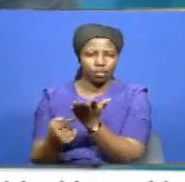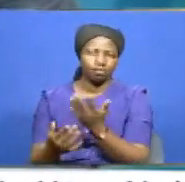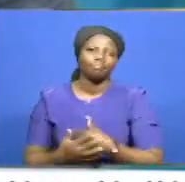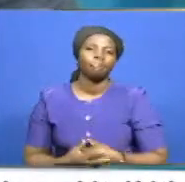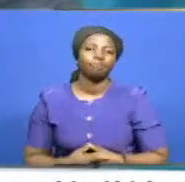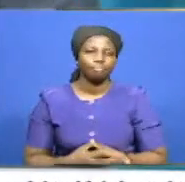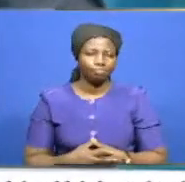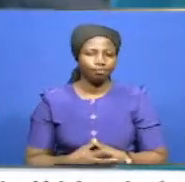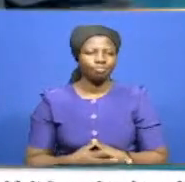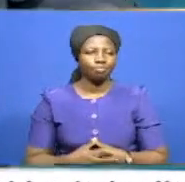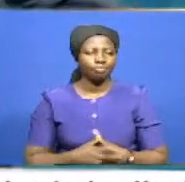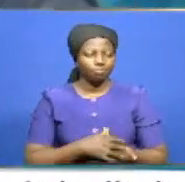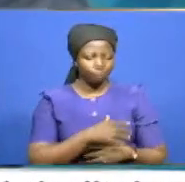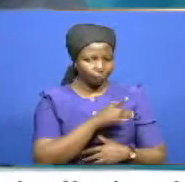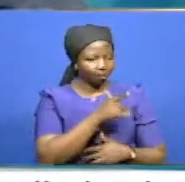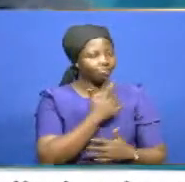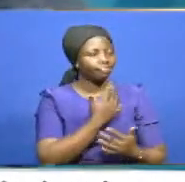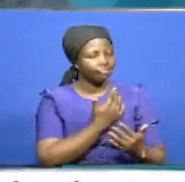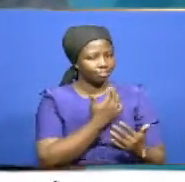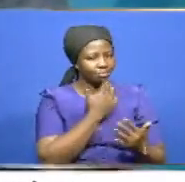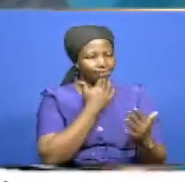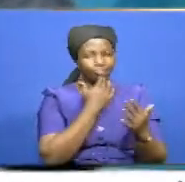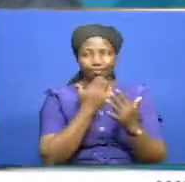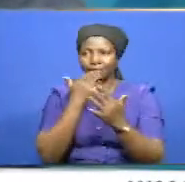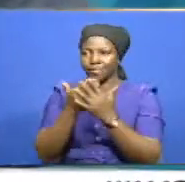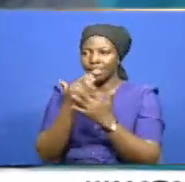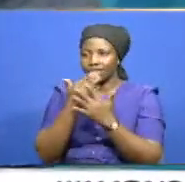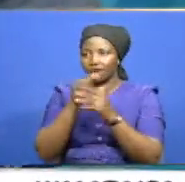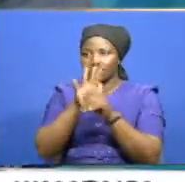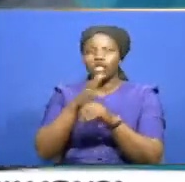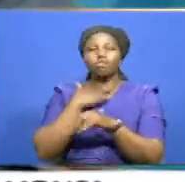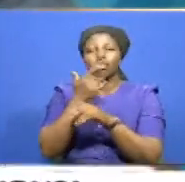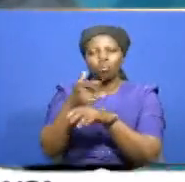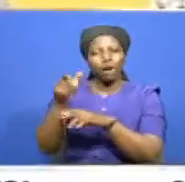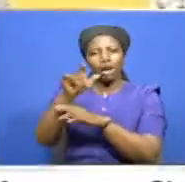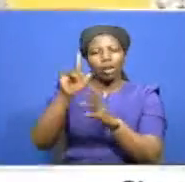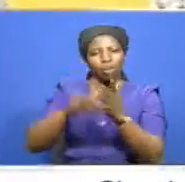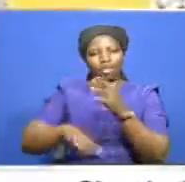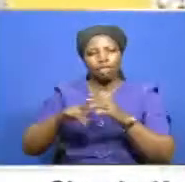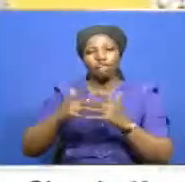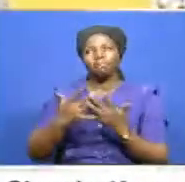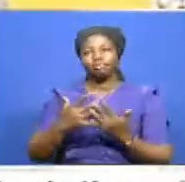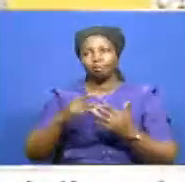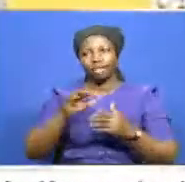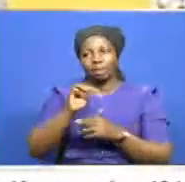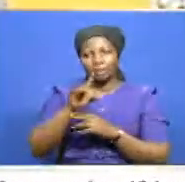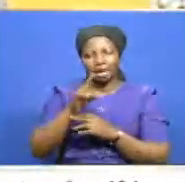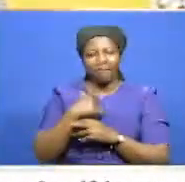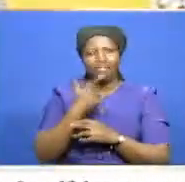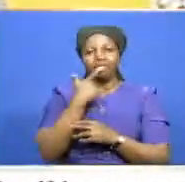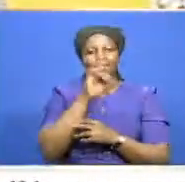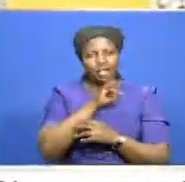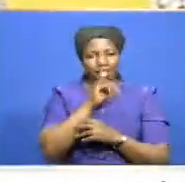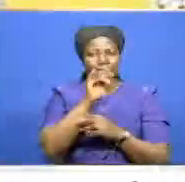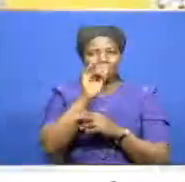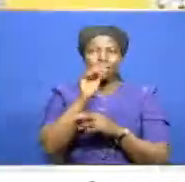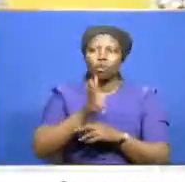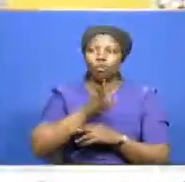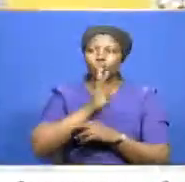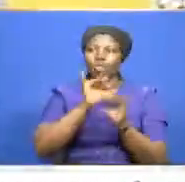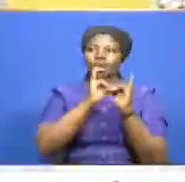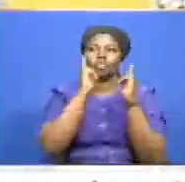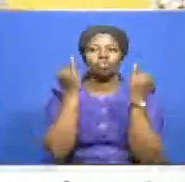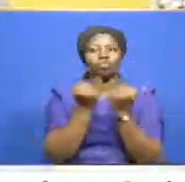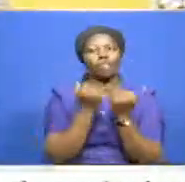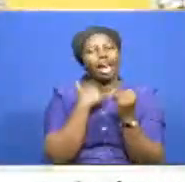Kuna mutama? Asante sana. Niongezee vile mkurugenzi amesema, taasisi ya maji iko na kila taaluma ya